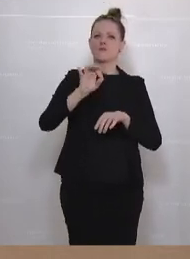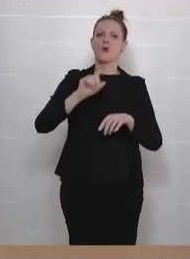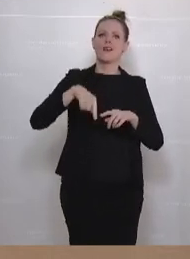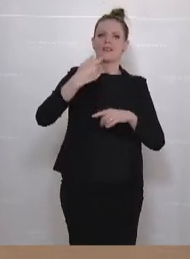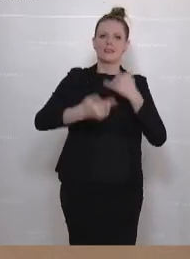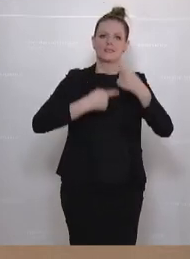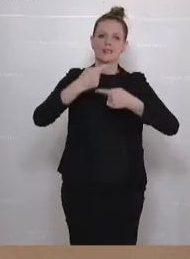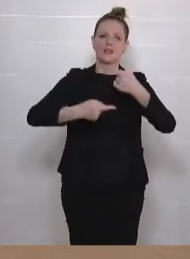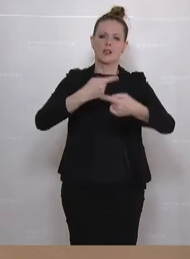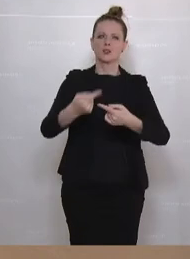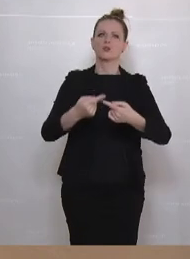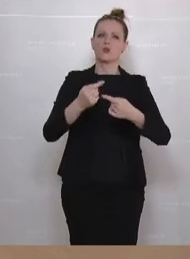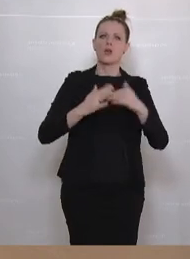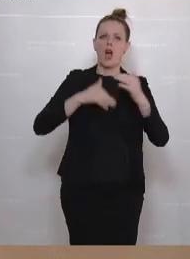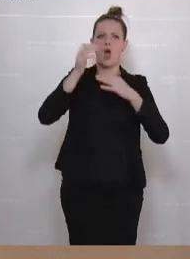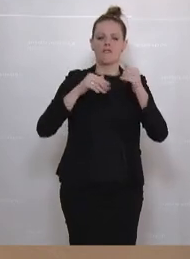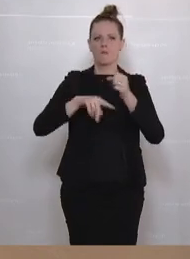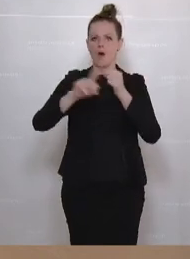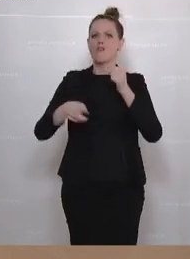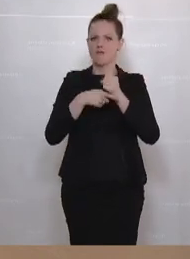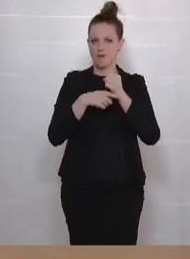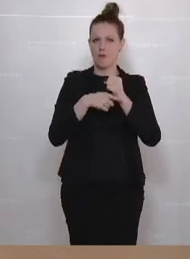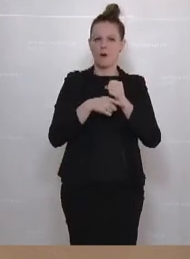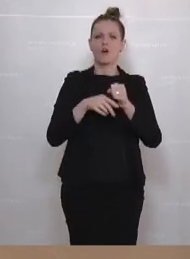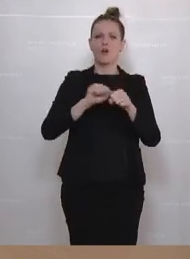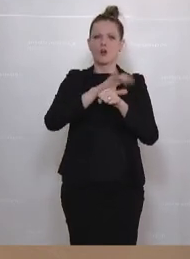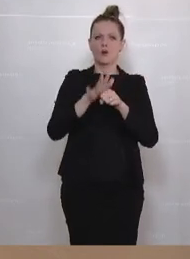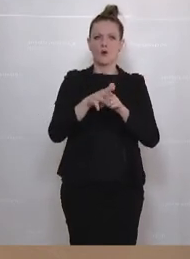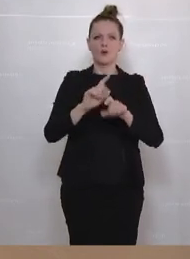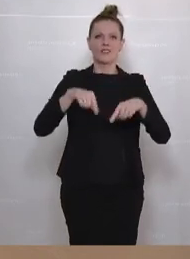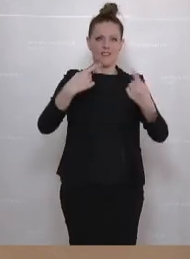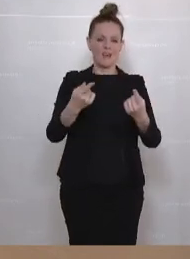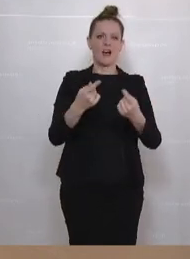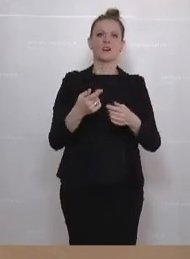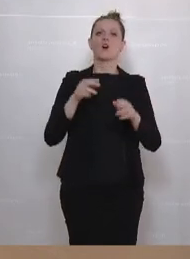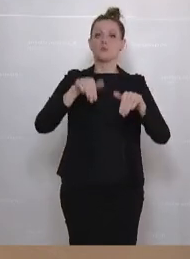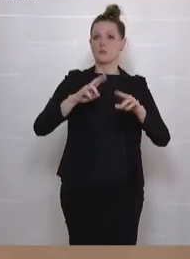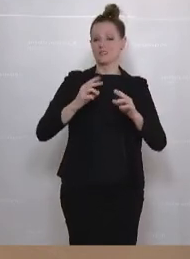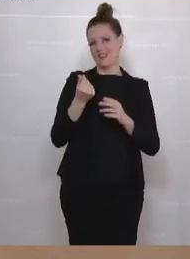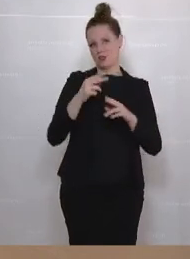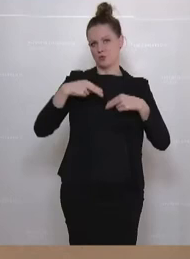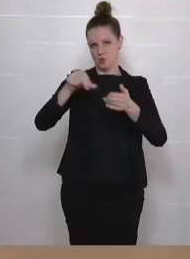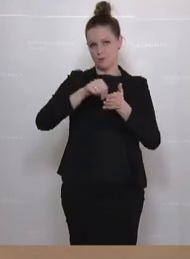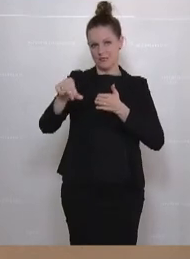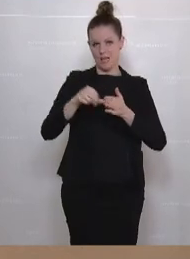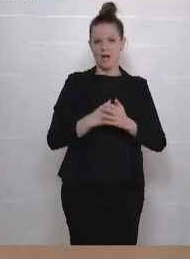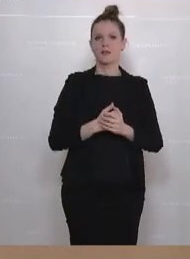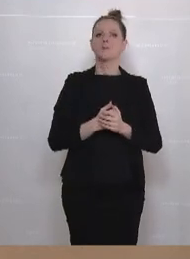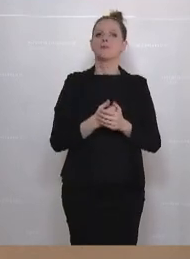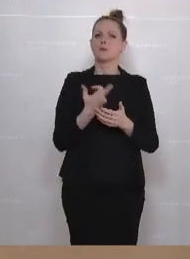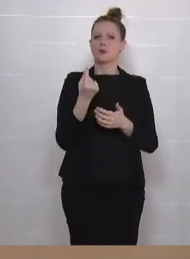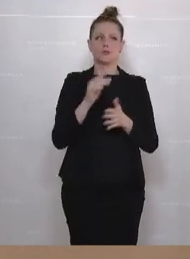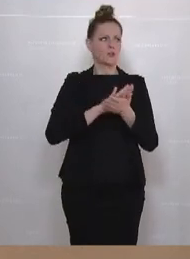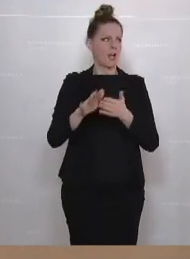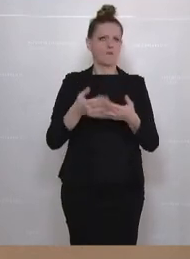Wiederaufbaufonds post-Covid-19. Die Kapitalbeiträge müssen ja dann zurückgezahlt werden bis 2058. Das ist also nicht so, dass es ein schwarzes